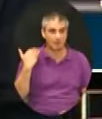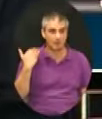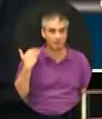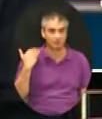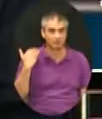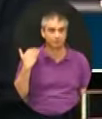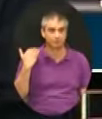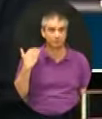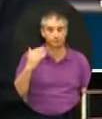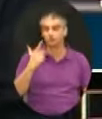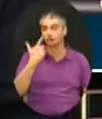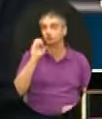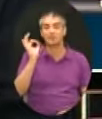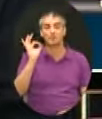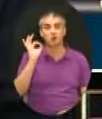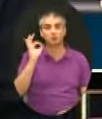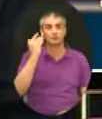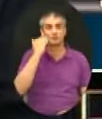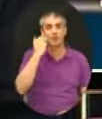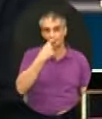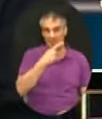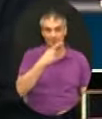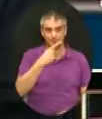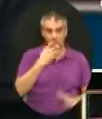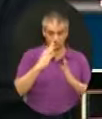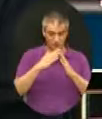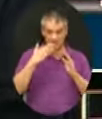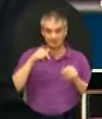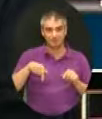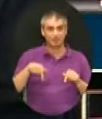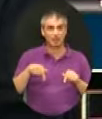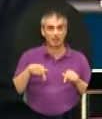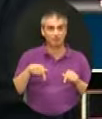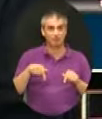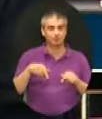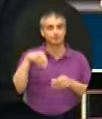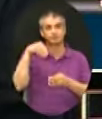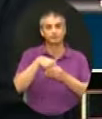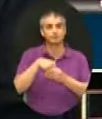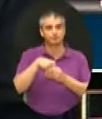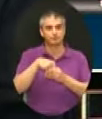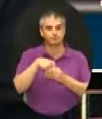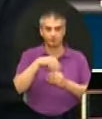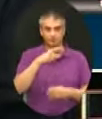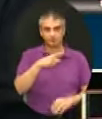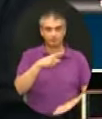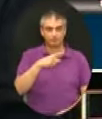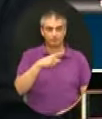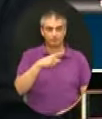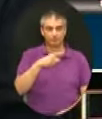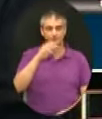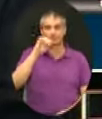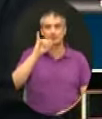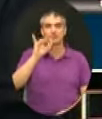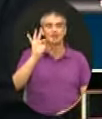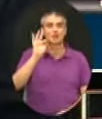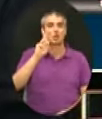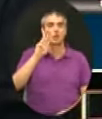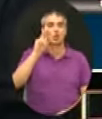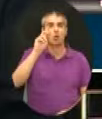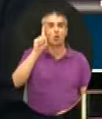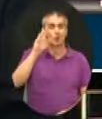איזה 70% מאמריקאים שמתגוררים פה בחרו במיט רומני. פה